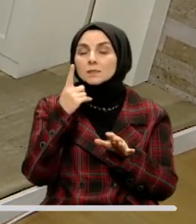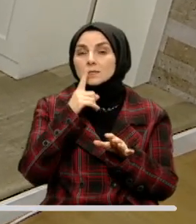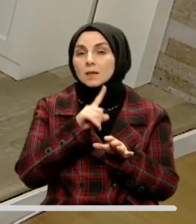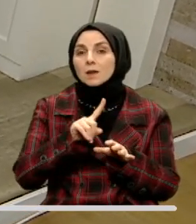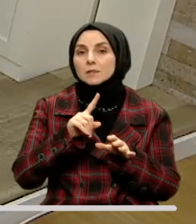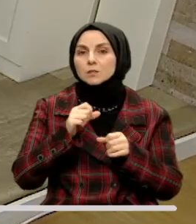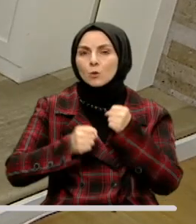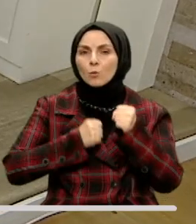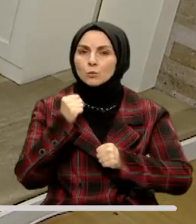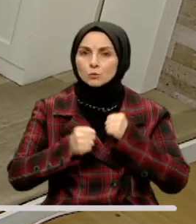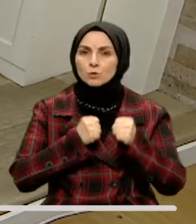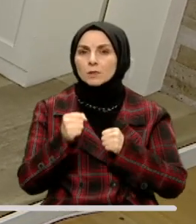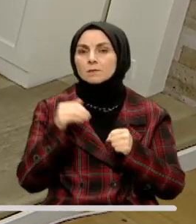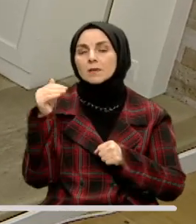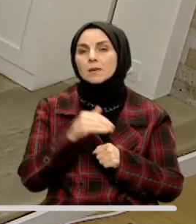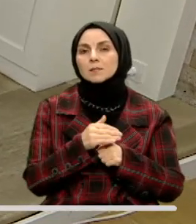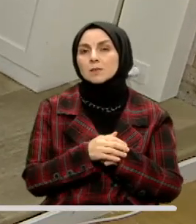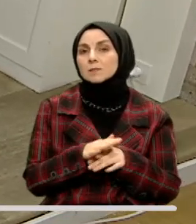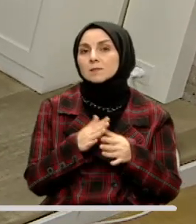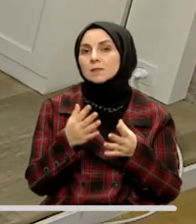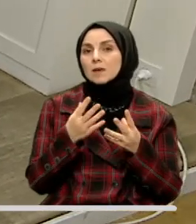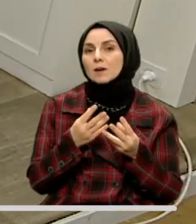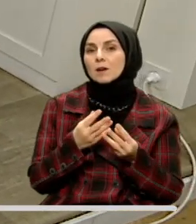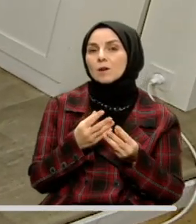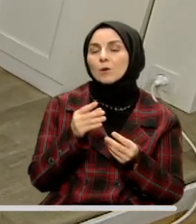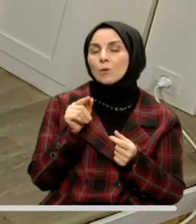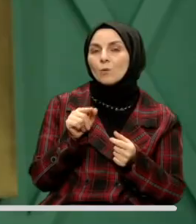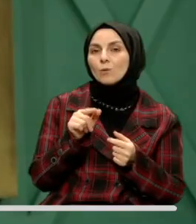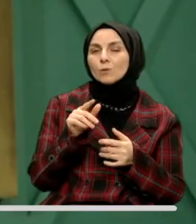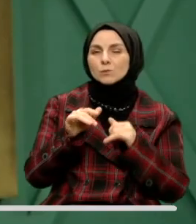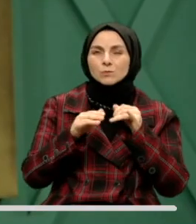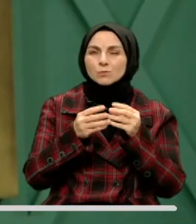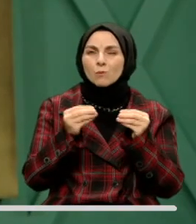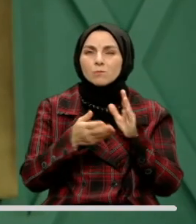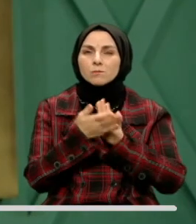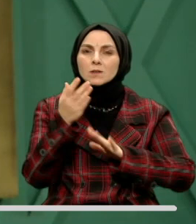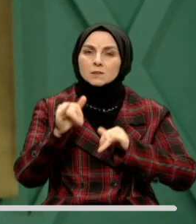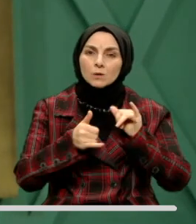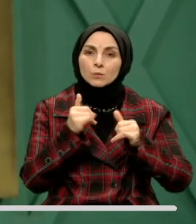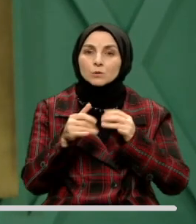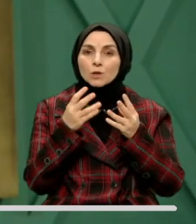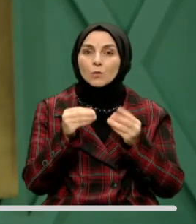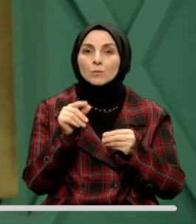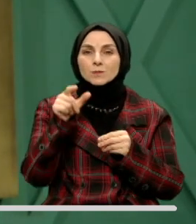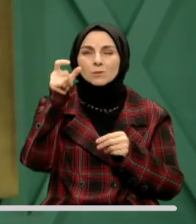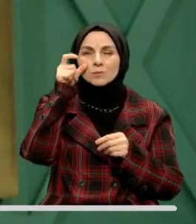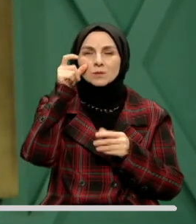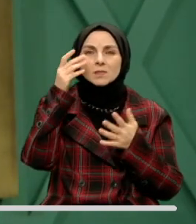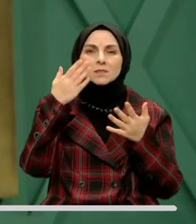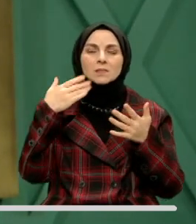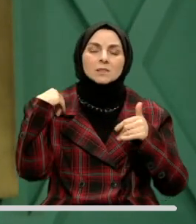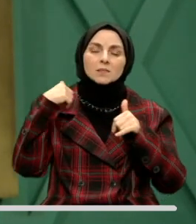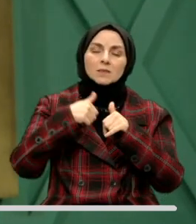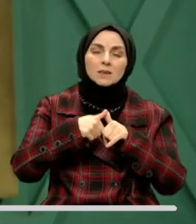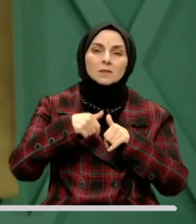boşalmaları lazım değil mi? Koşacağız geri geleceğiz. Ne o? İşte o oyuncak dolusu uyaranı, çocuğun o dikkatini toplaması, ondan